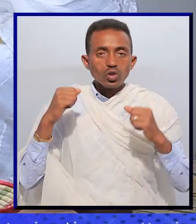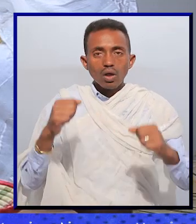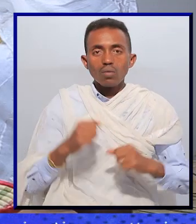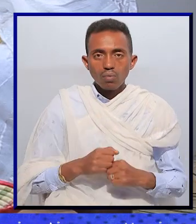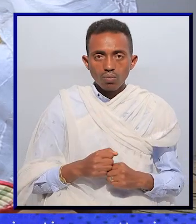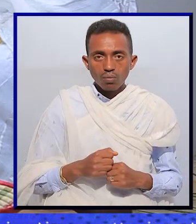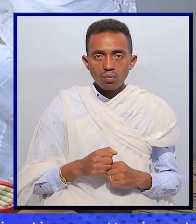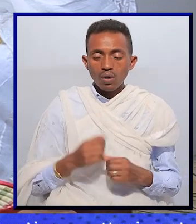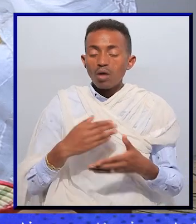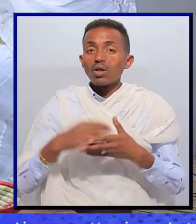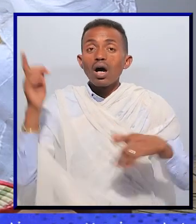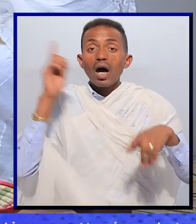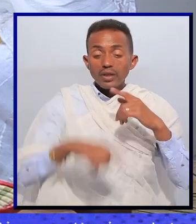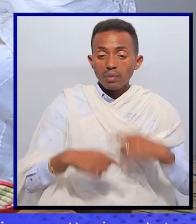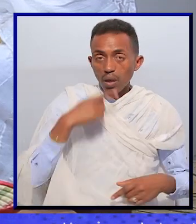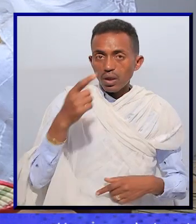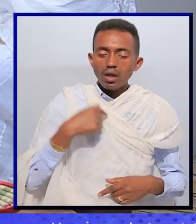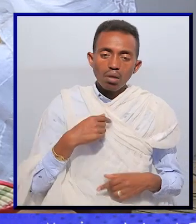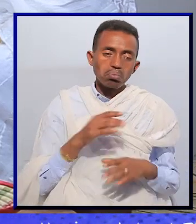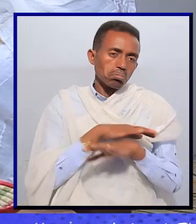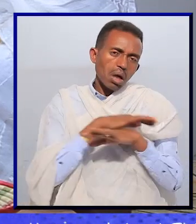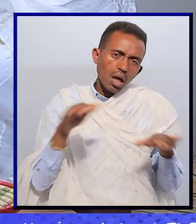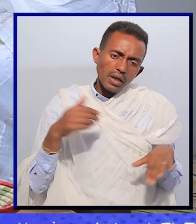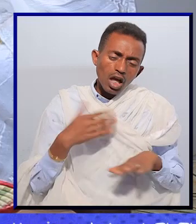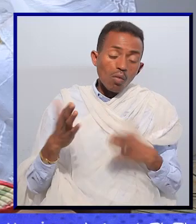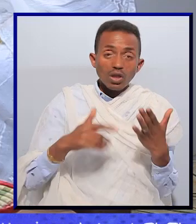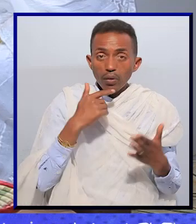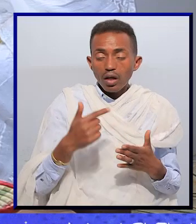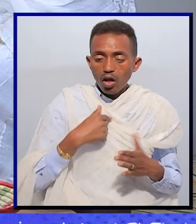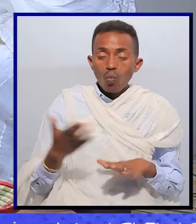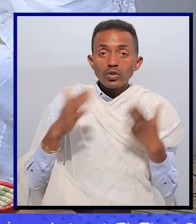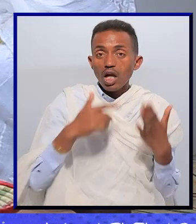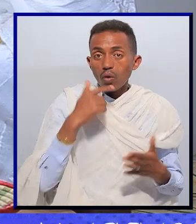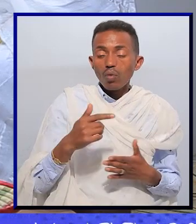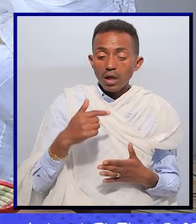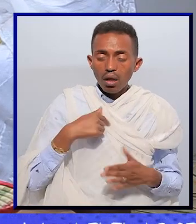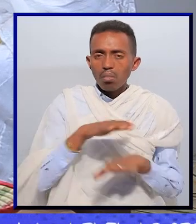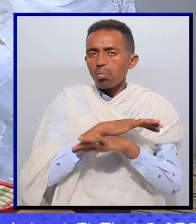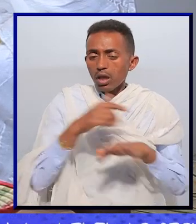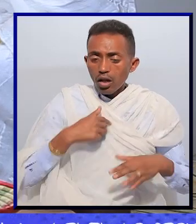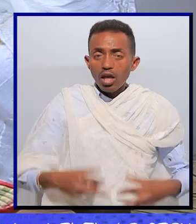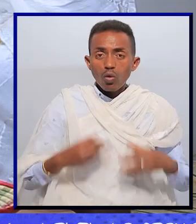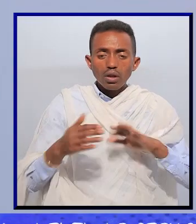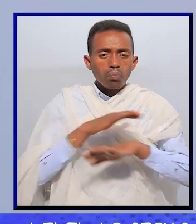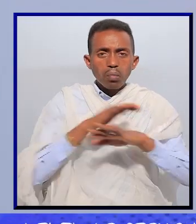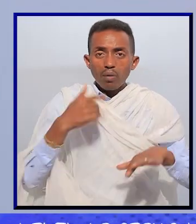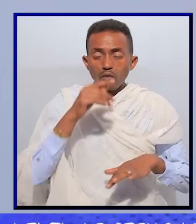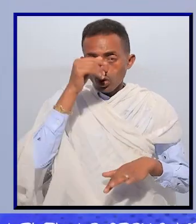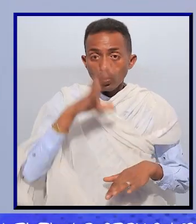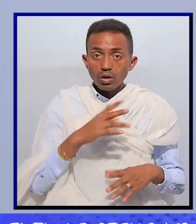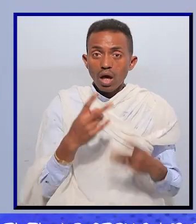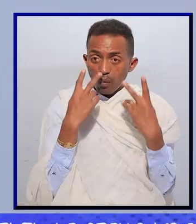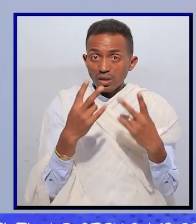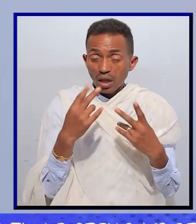ይችላሉ። መውጣት አልችልም ከዚህ በቃ እኔ አልቆልኛል፣ በቃ እኔ ልሞት ነው፣ ሙቻለሁ፣ አብቅቷል የኔ ህይወት